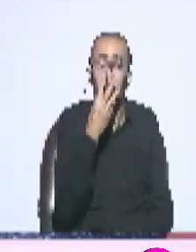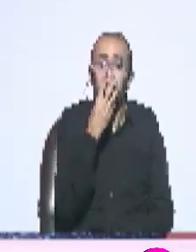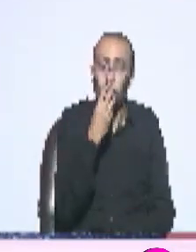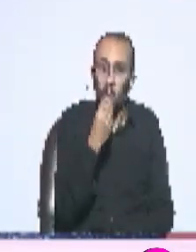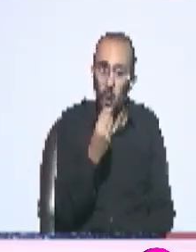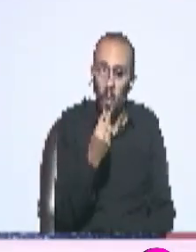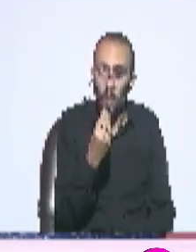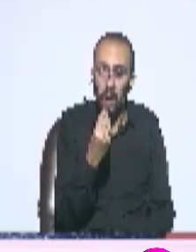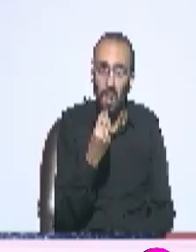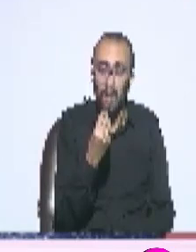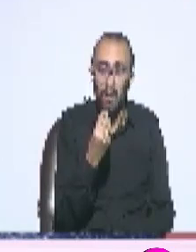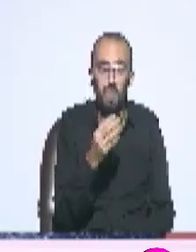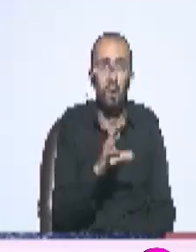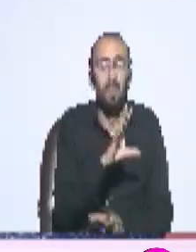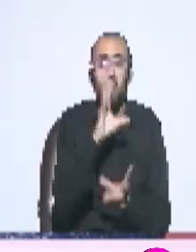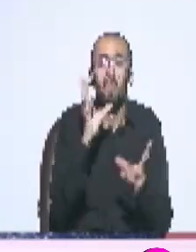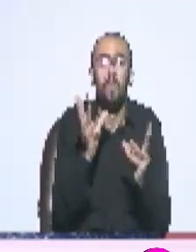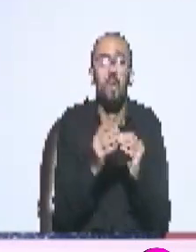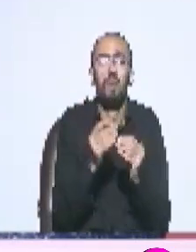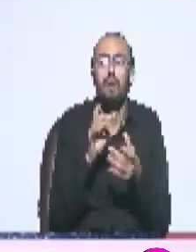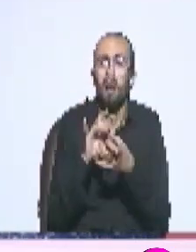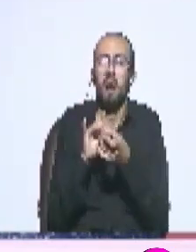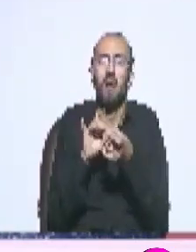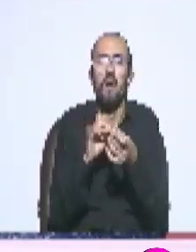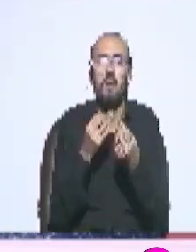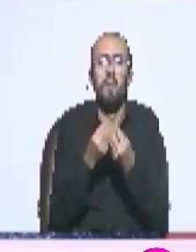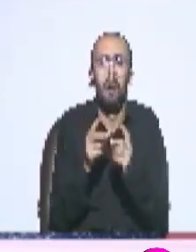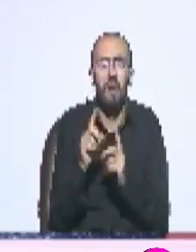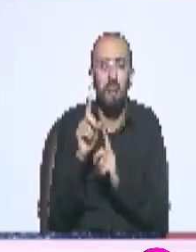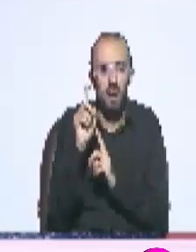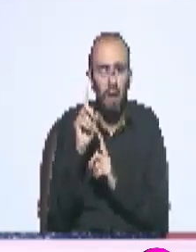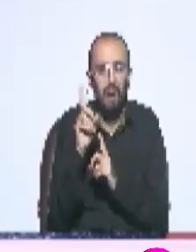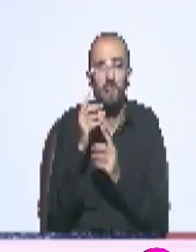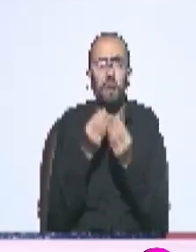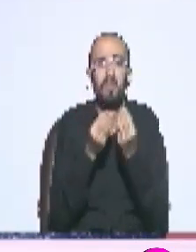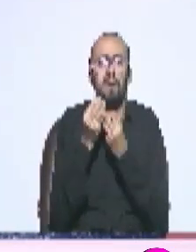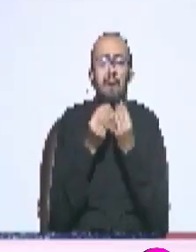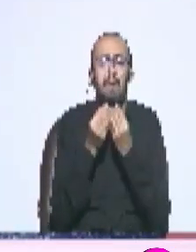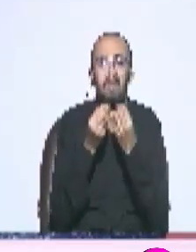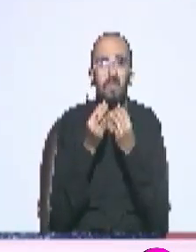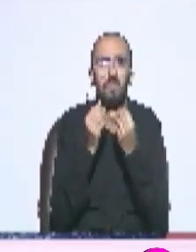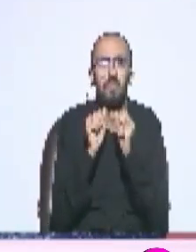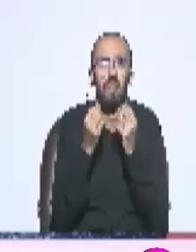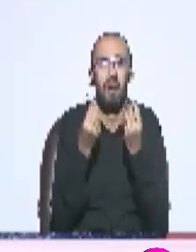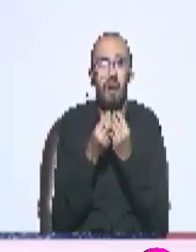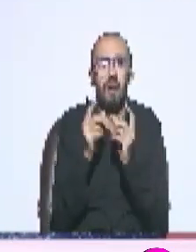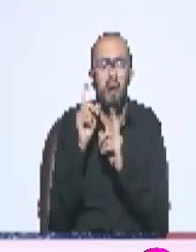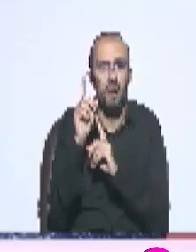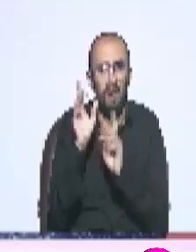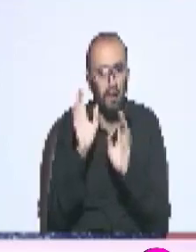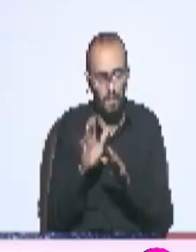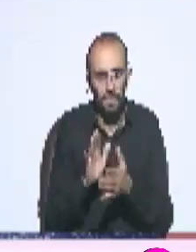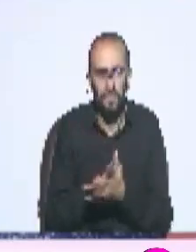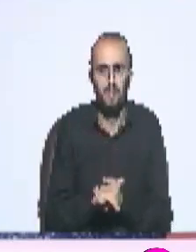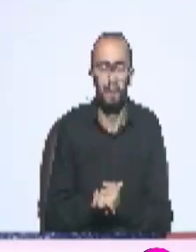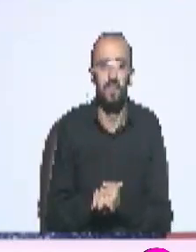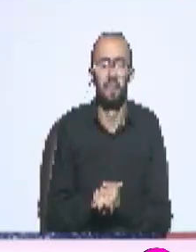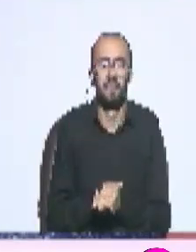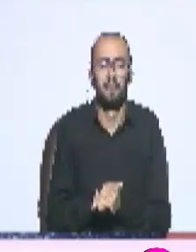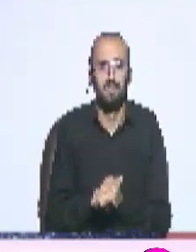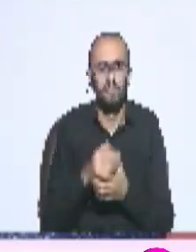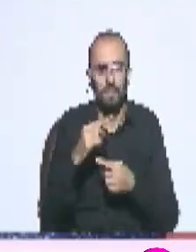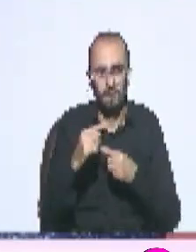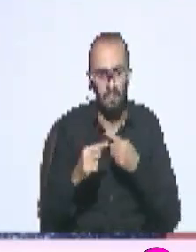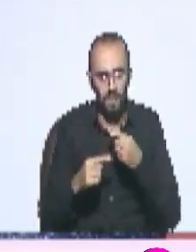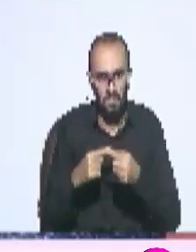طبعا كل ما يخص علاقتنا بالله والممارسات الروحيه بتاعتنا اللي احنا نقدر طول الوقت نبقى بنتابع ونبقى